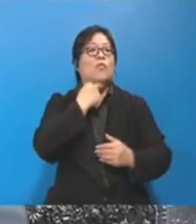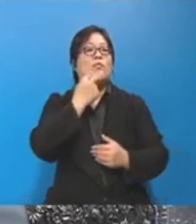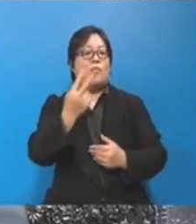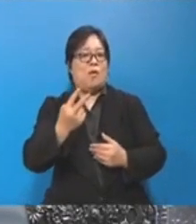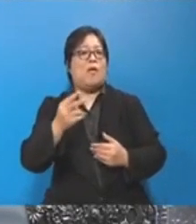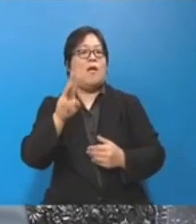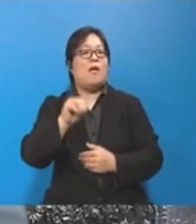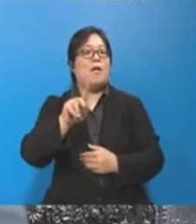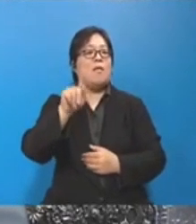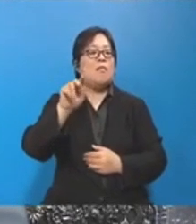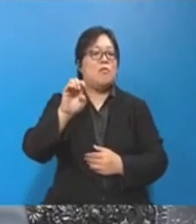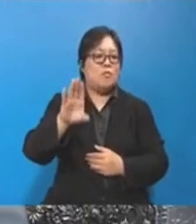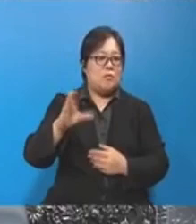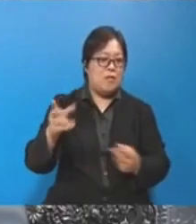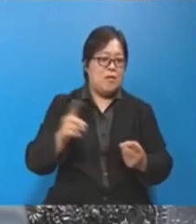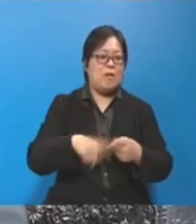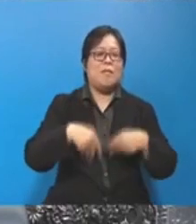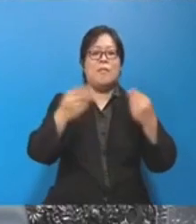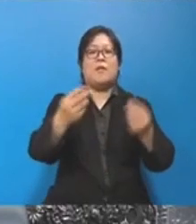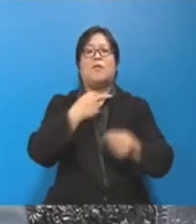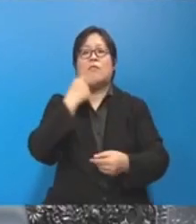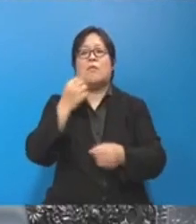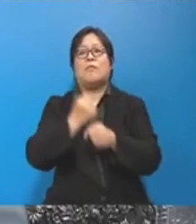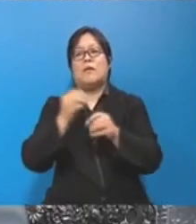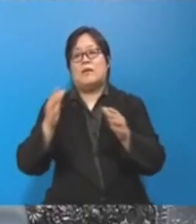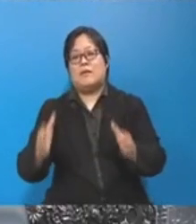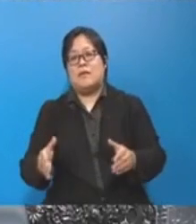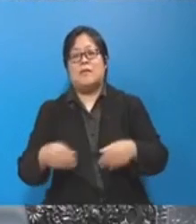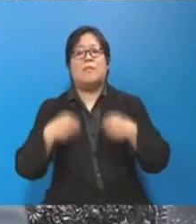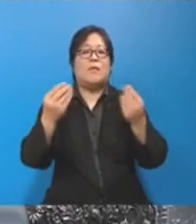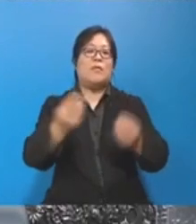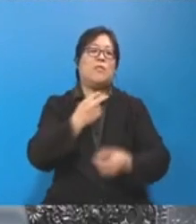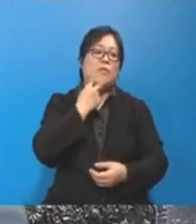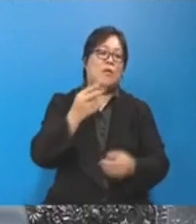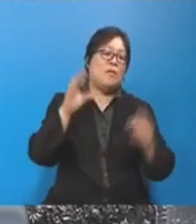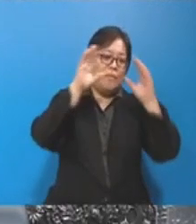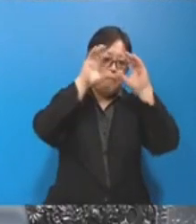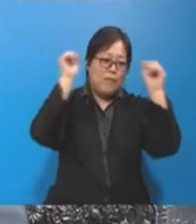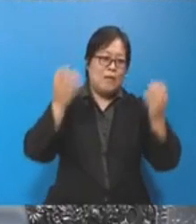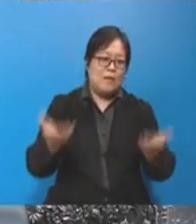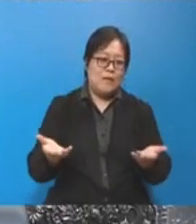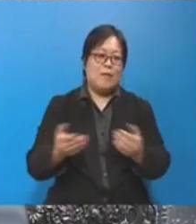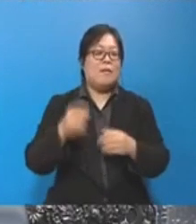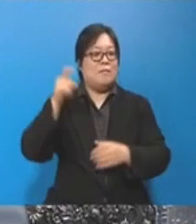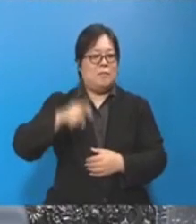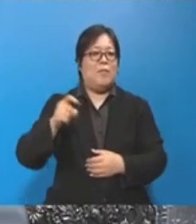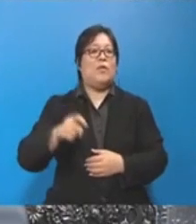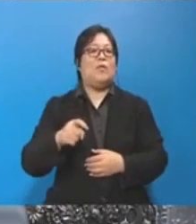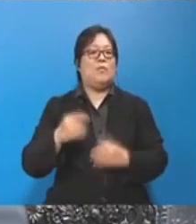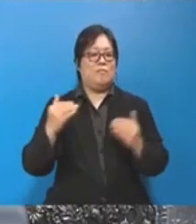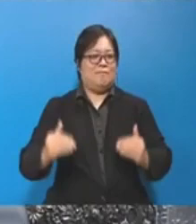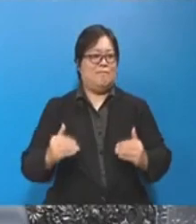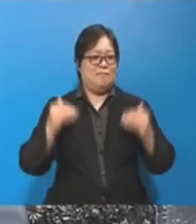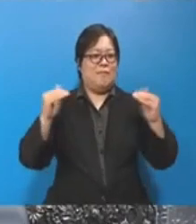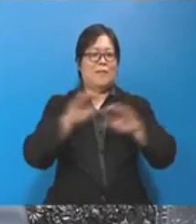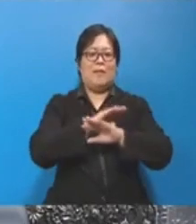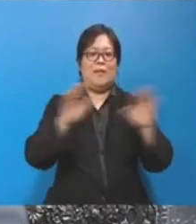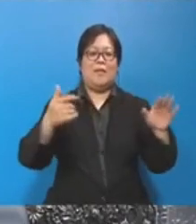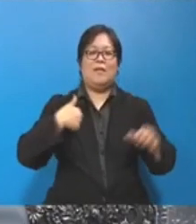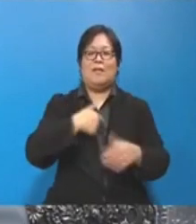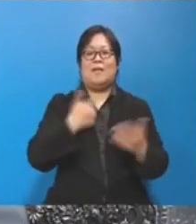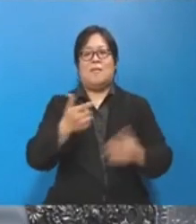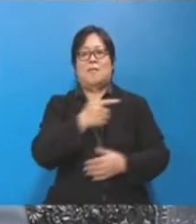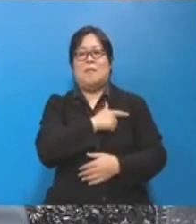suara kepada NPC membuat suara kepada pekerja memberi suara kepada majikan ini perlu dikaitkan Jangan karena